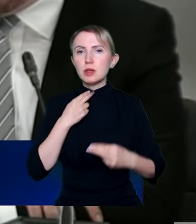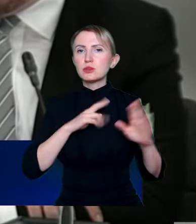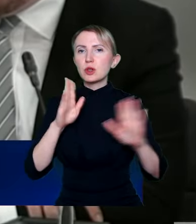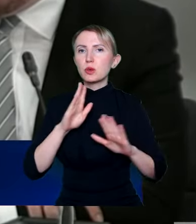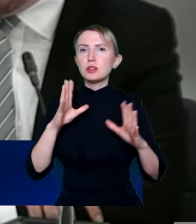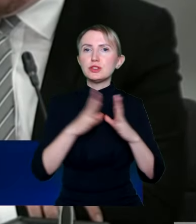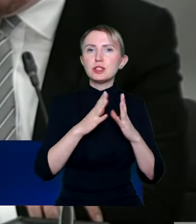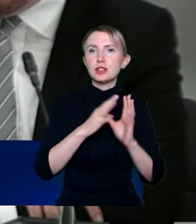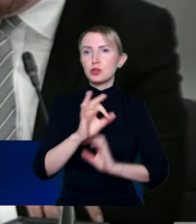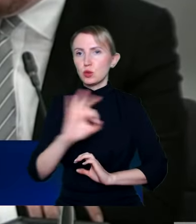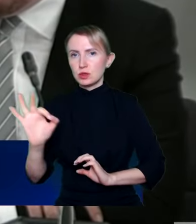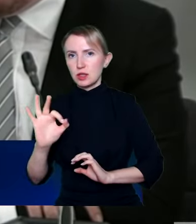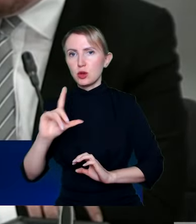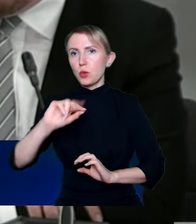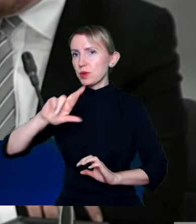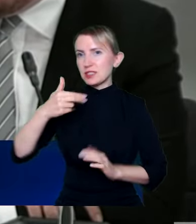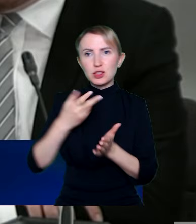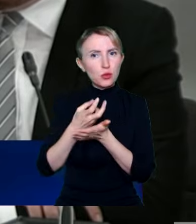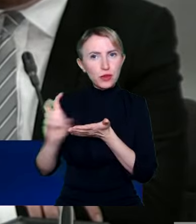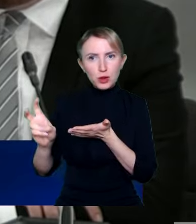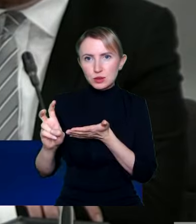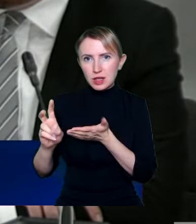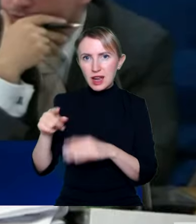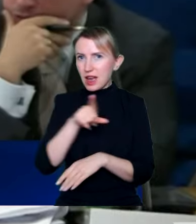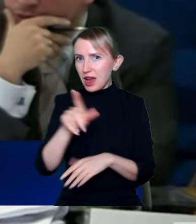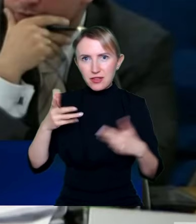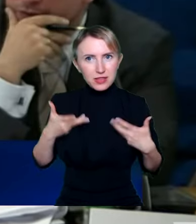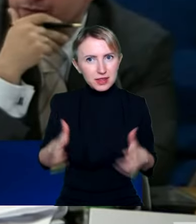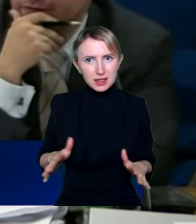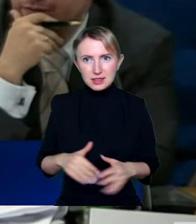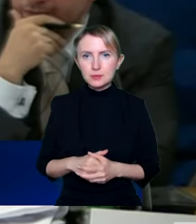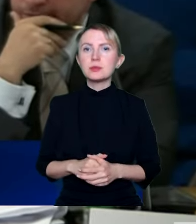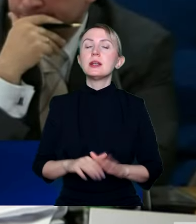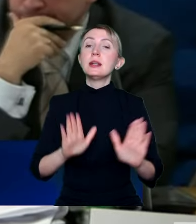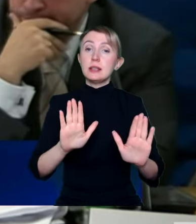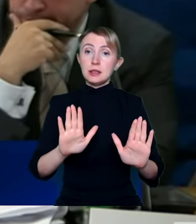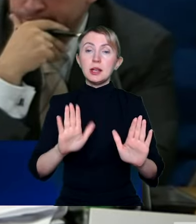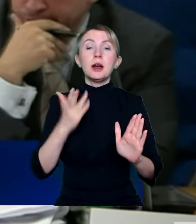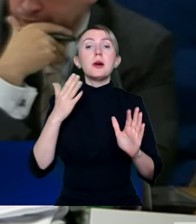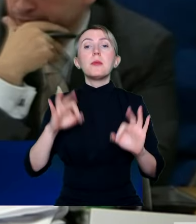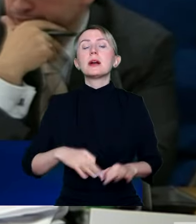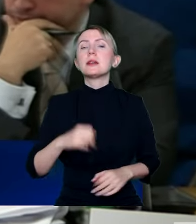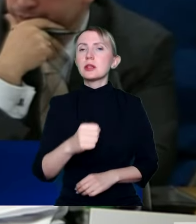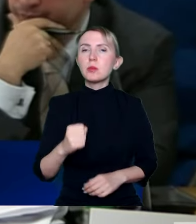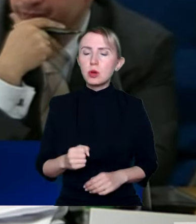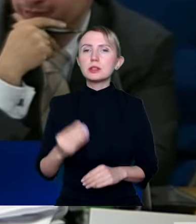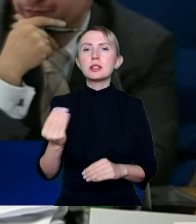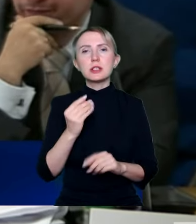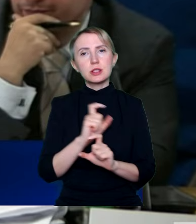Z prezydium nas wykluczyliście, a wy nie chcecie... Bardzo proszę, panie pośle, jesteśmy w trakcie